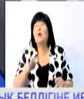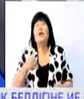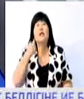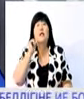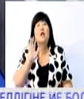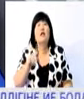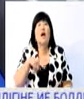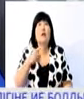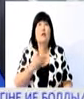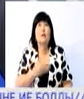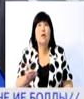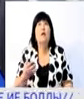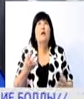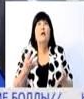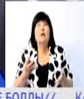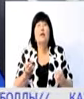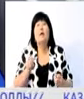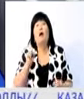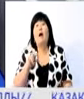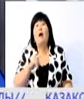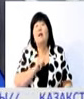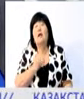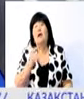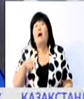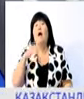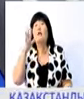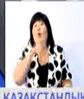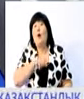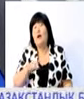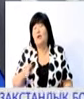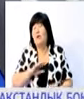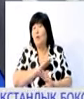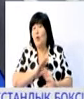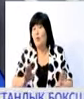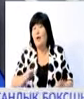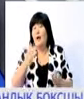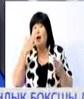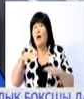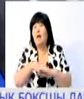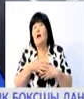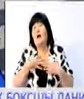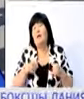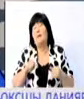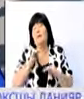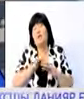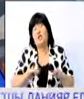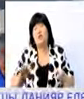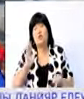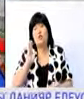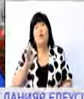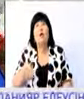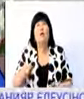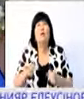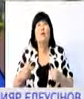жаңа айтылып отқандай. Енді алдағы уақытта мұндай болмасын, халық аман, ел тыныш болсын. Тар жол тайғақ